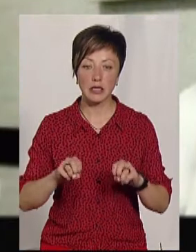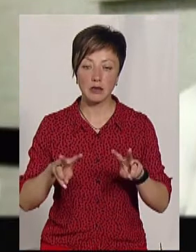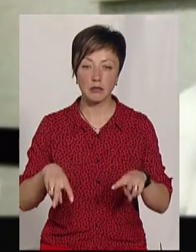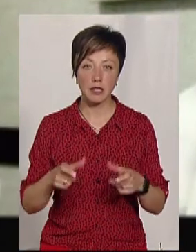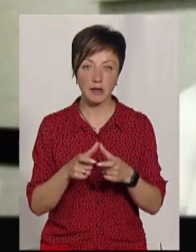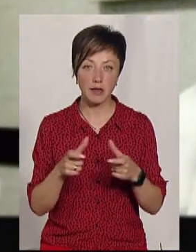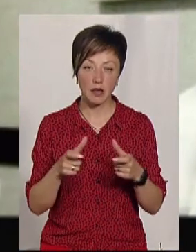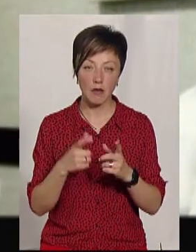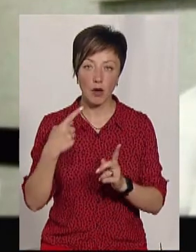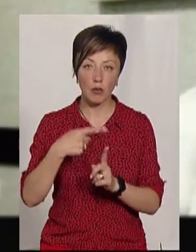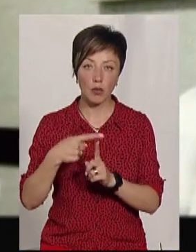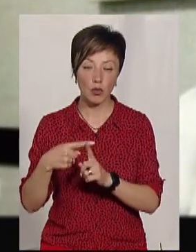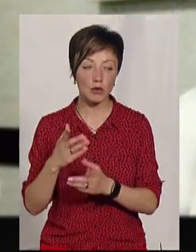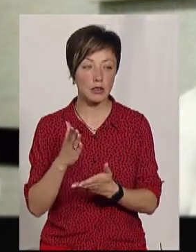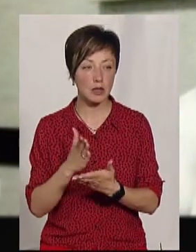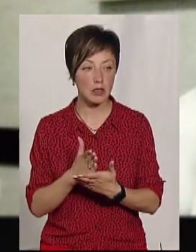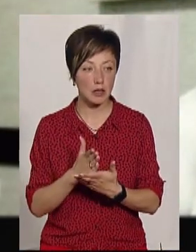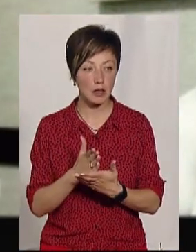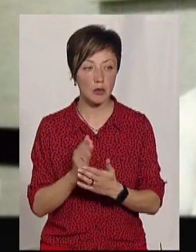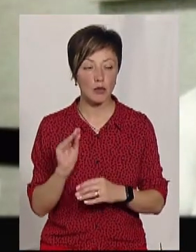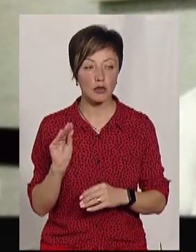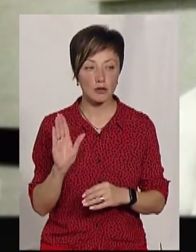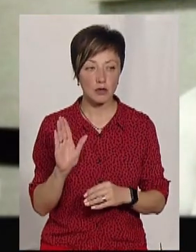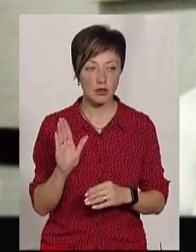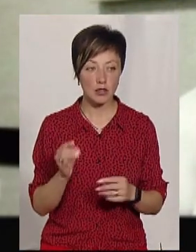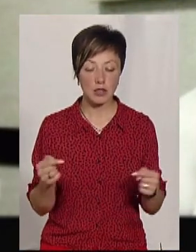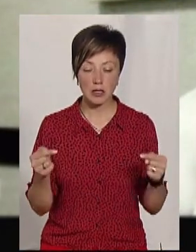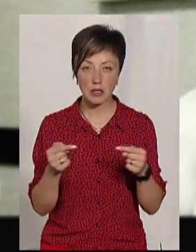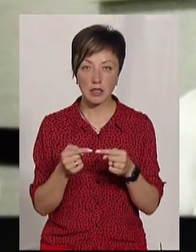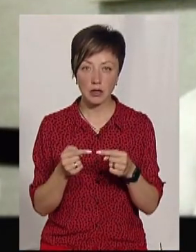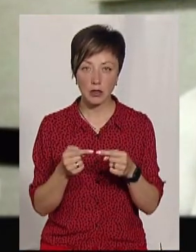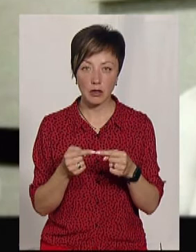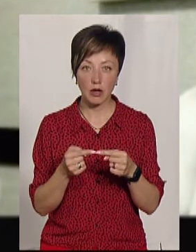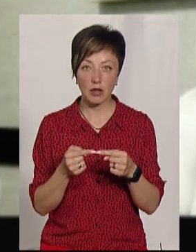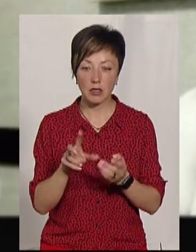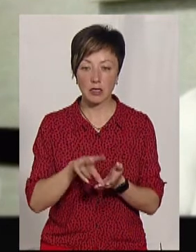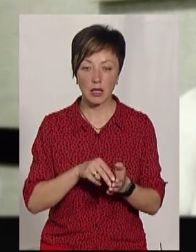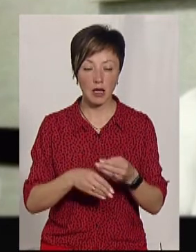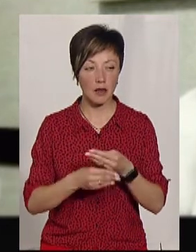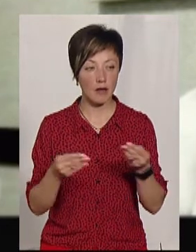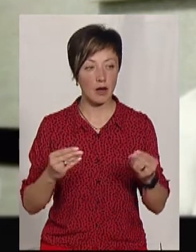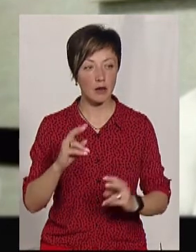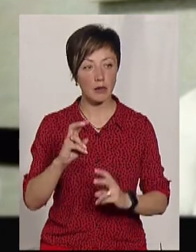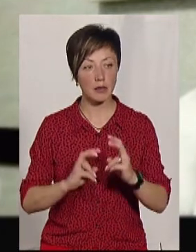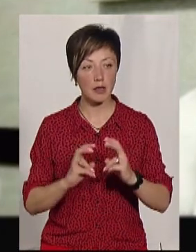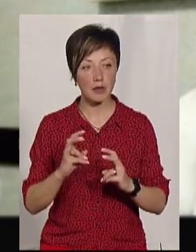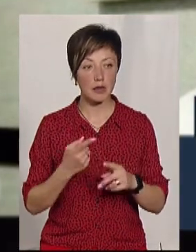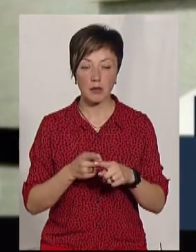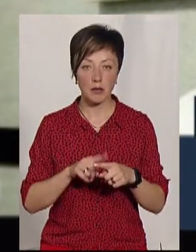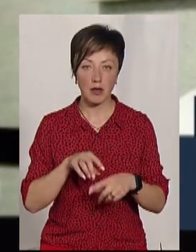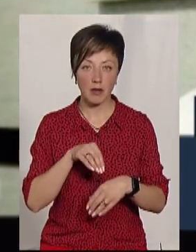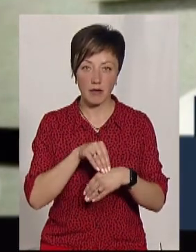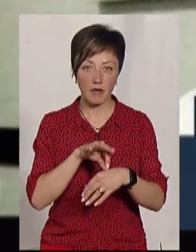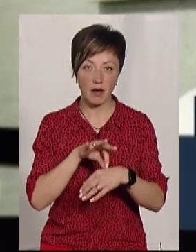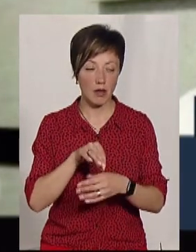спецквитків. Ну і плюс ще є посвідчення, які згідно встановленого зразка видавали підприємства. Ми не вели їх в